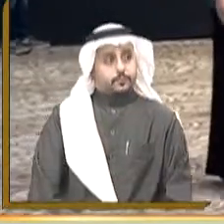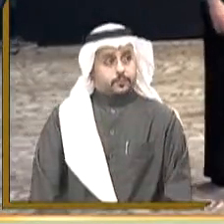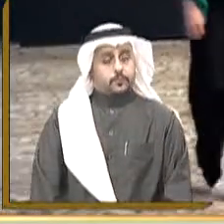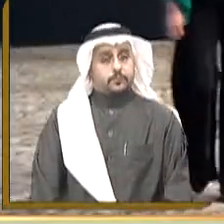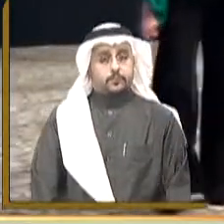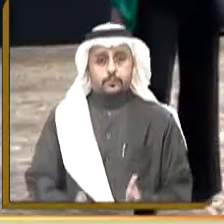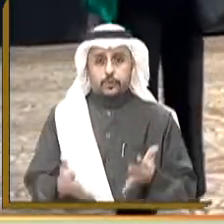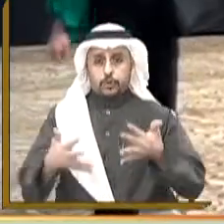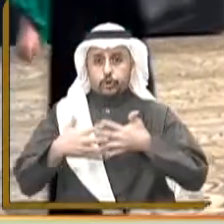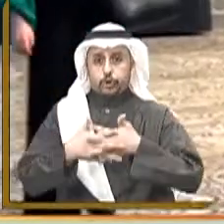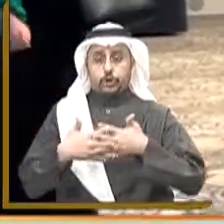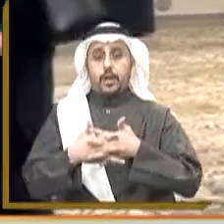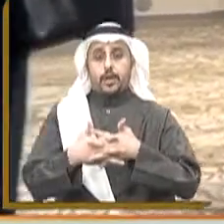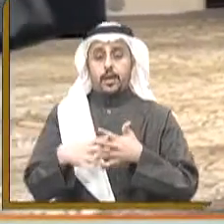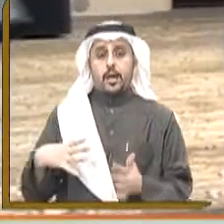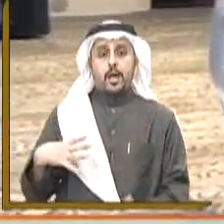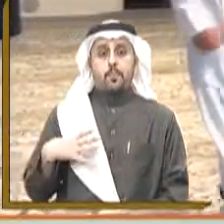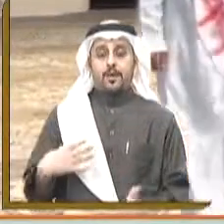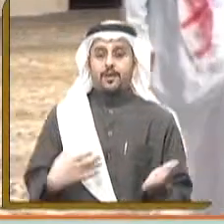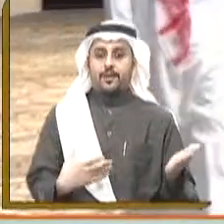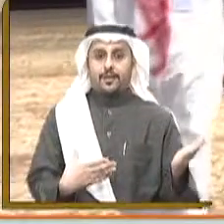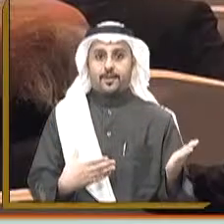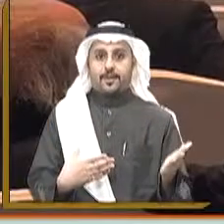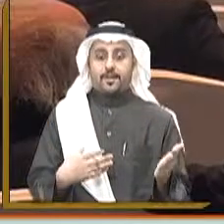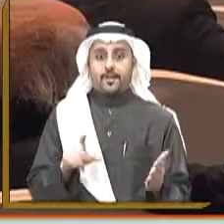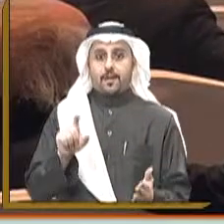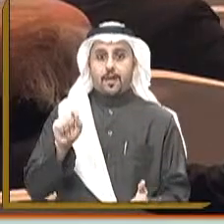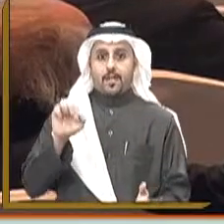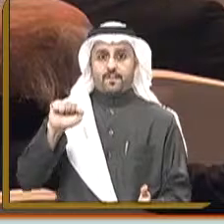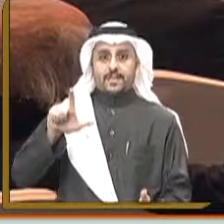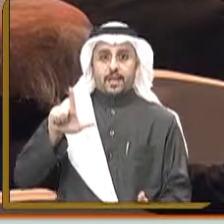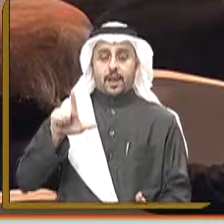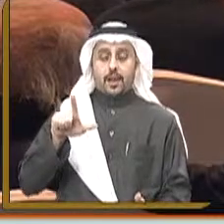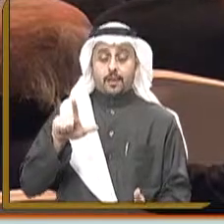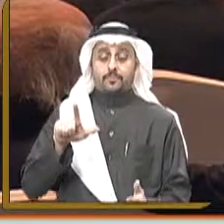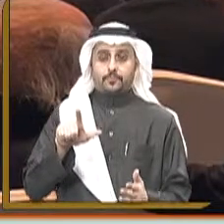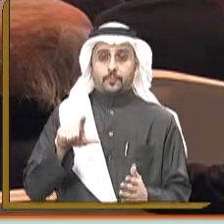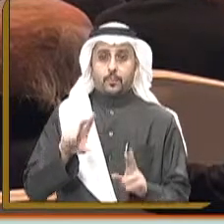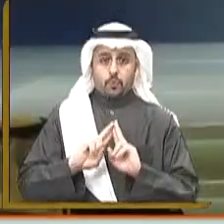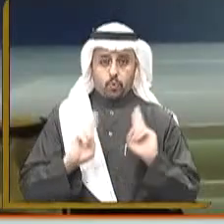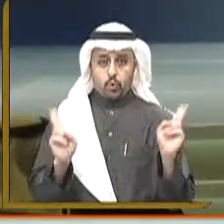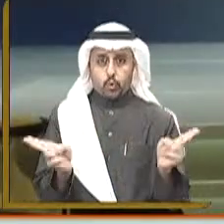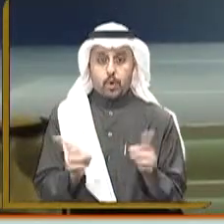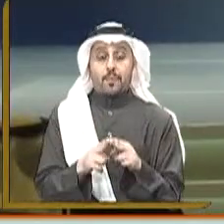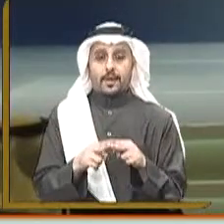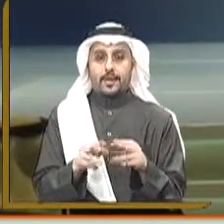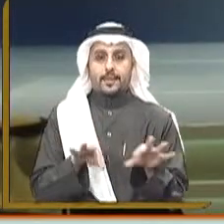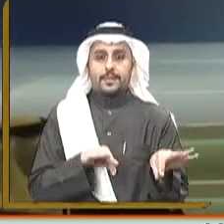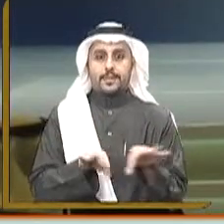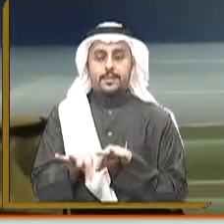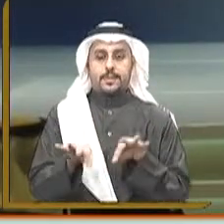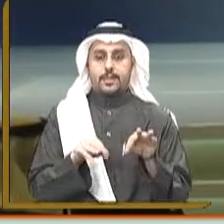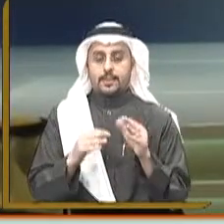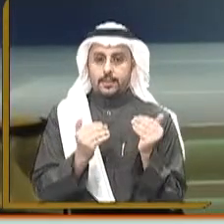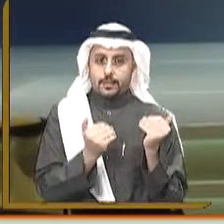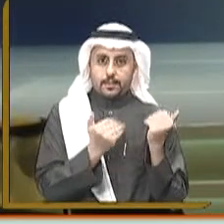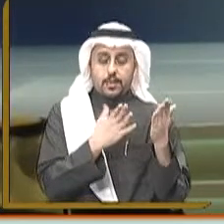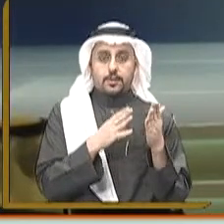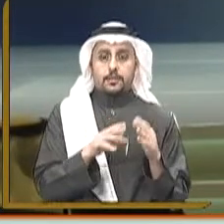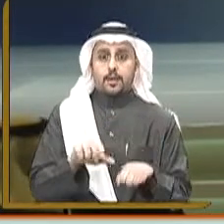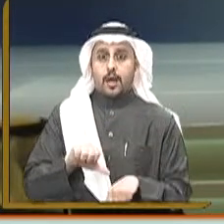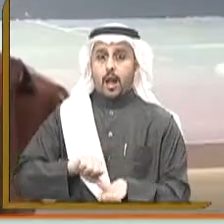شارك الأمير فيصل بن فرحان وزير الخارجية في فعاليات مؤتمر السياسات العالمي الذي استضافته